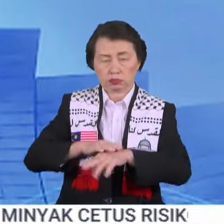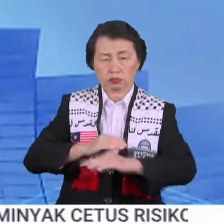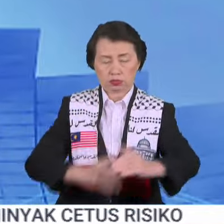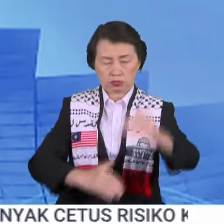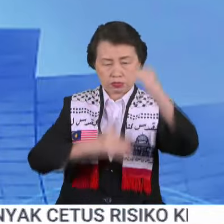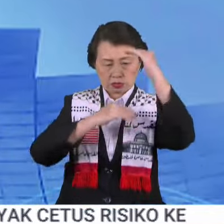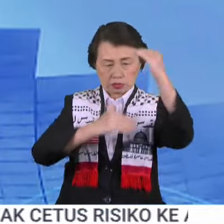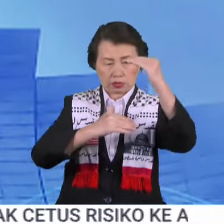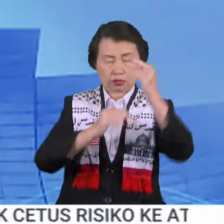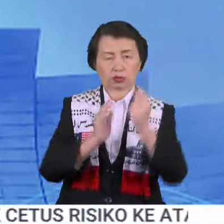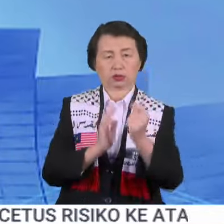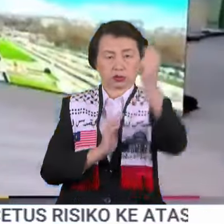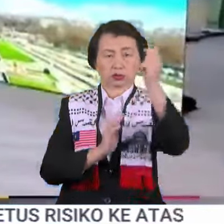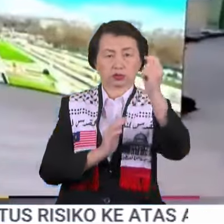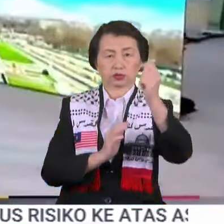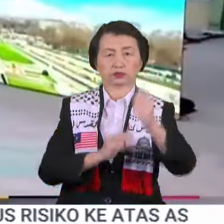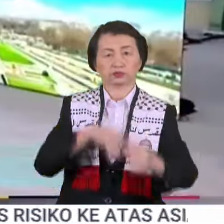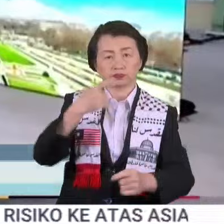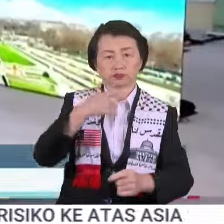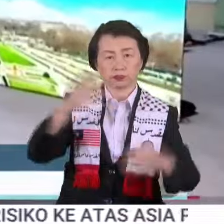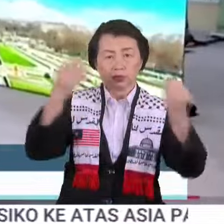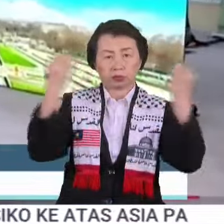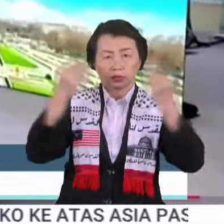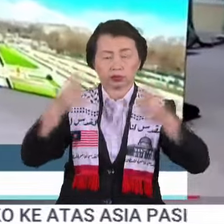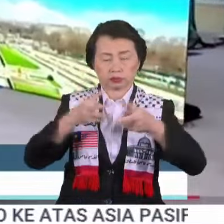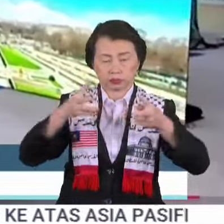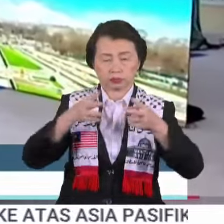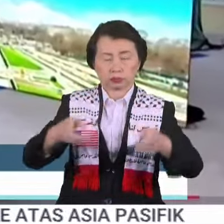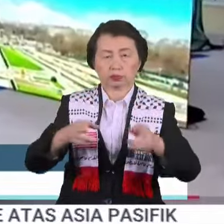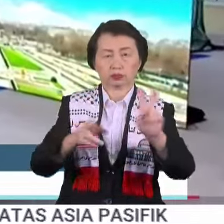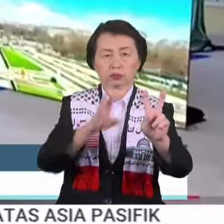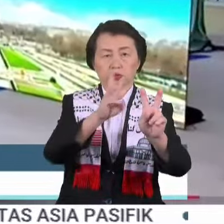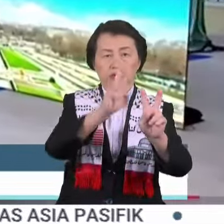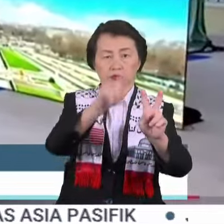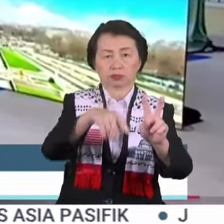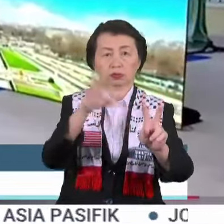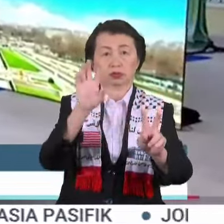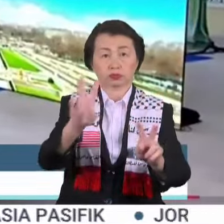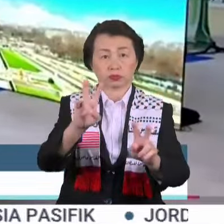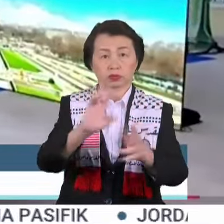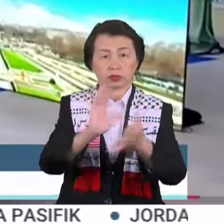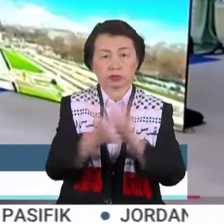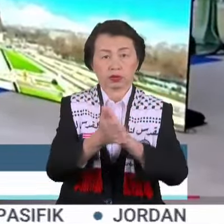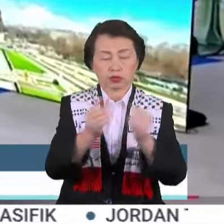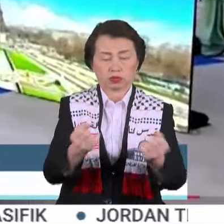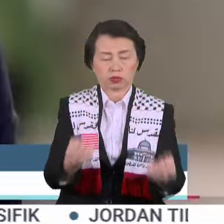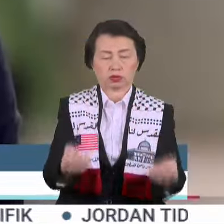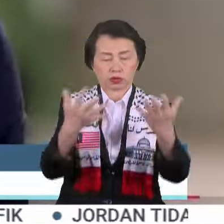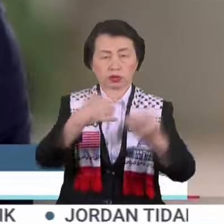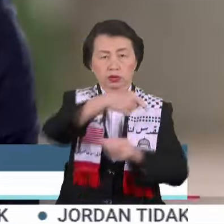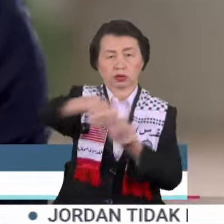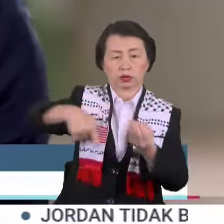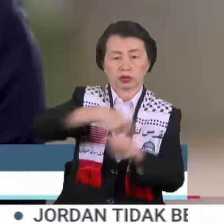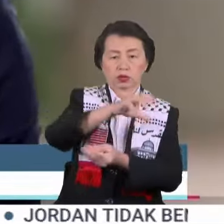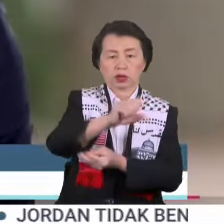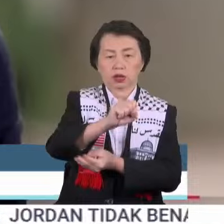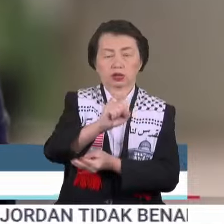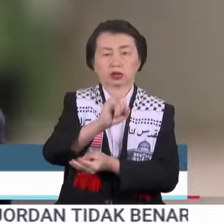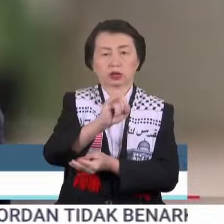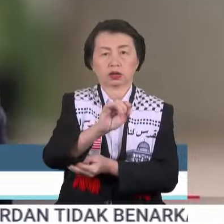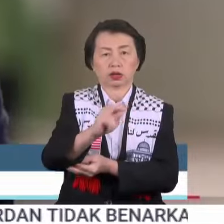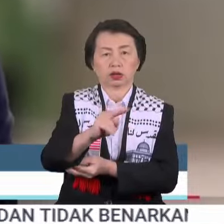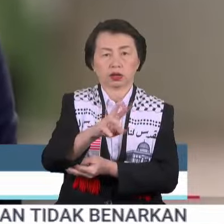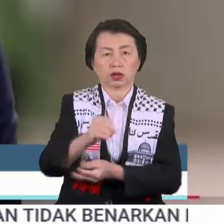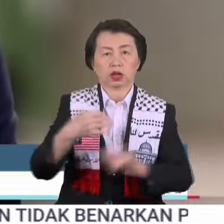tahap tertinggi. Menurutnya, majlis perasmian pada 26 Julai itu melibatkan orang ramai di sekitar Seine, di